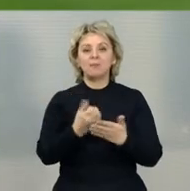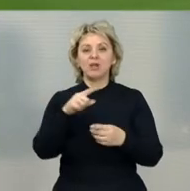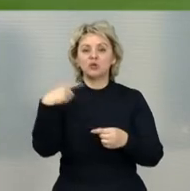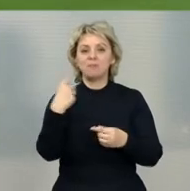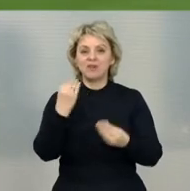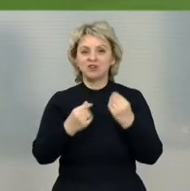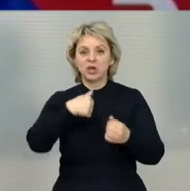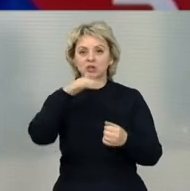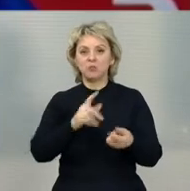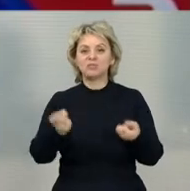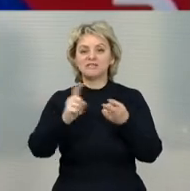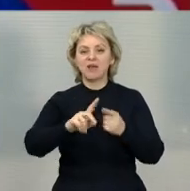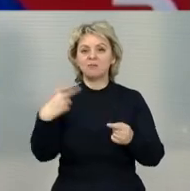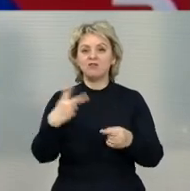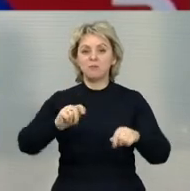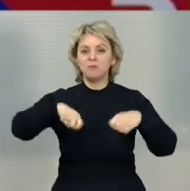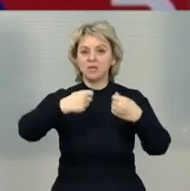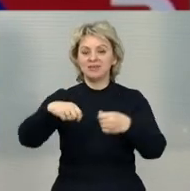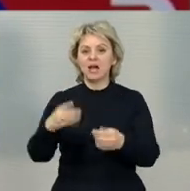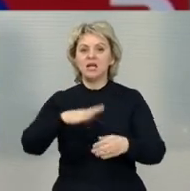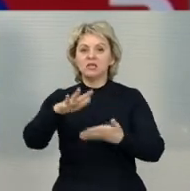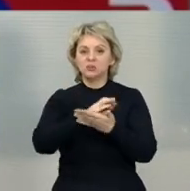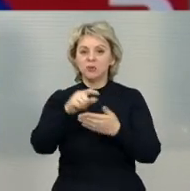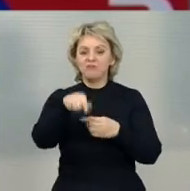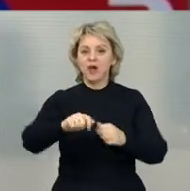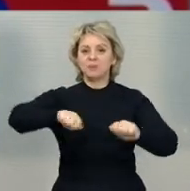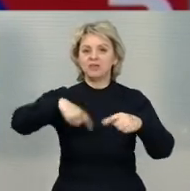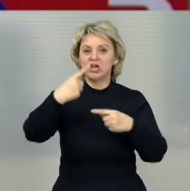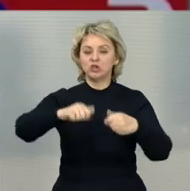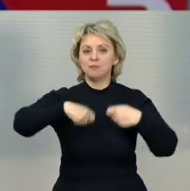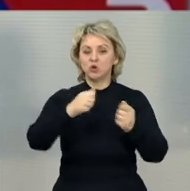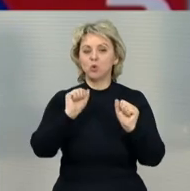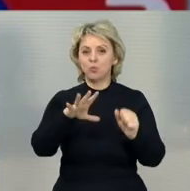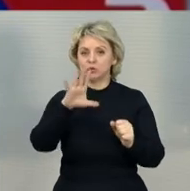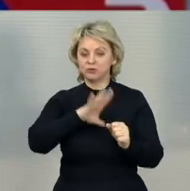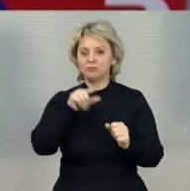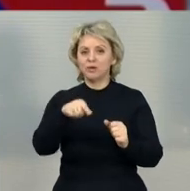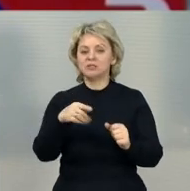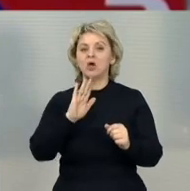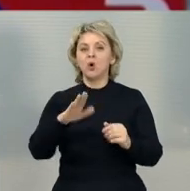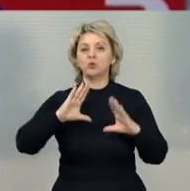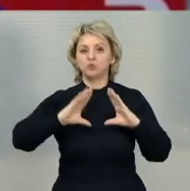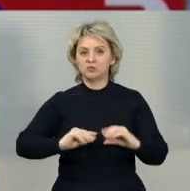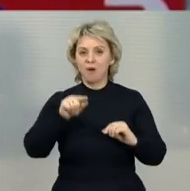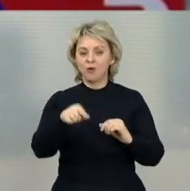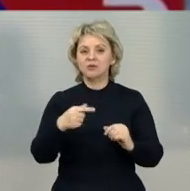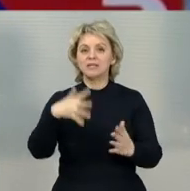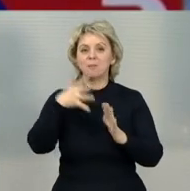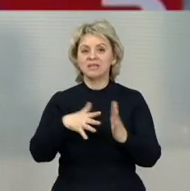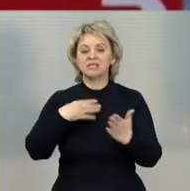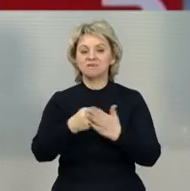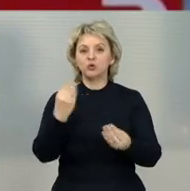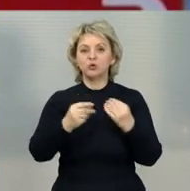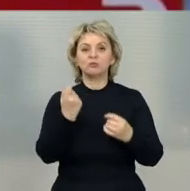тайме. Не можем связать пару передач, поэтому сбиваемся на длинные передачи и много борьбы. Хоть надо успокоиться, поймать свою игру, то